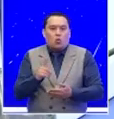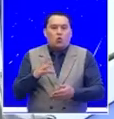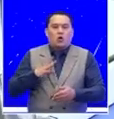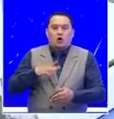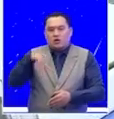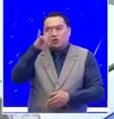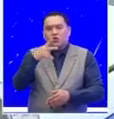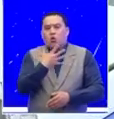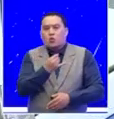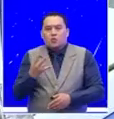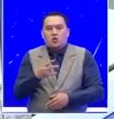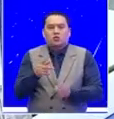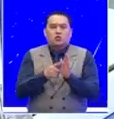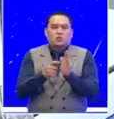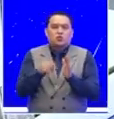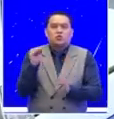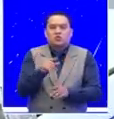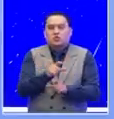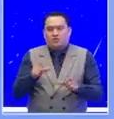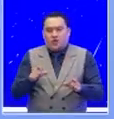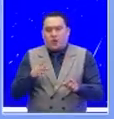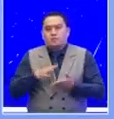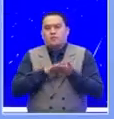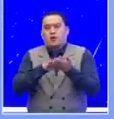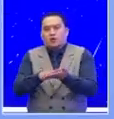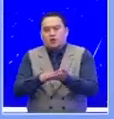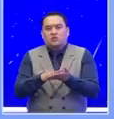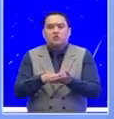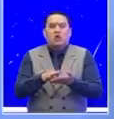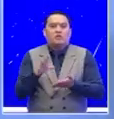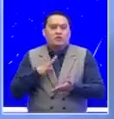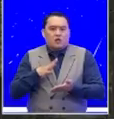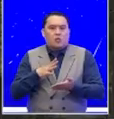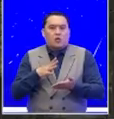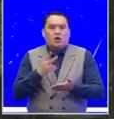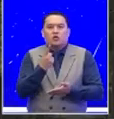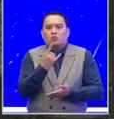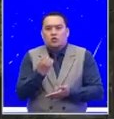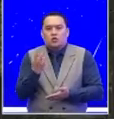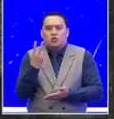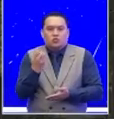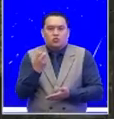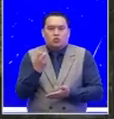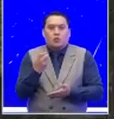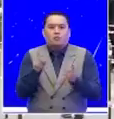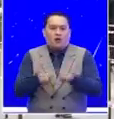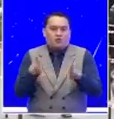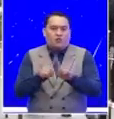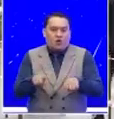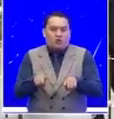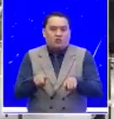отметил, что из 3 миллионов 700 тысяч человек, подавших заявление, более 1 200 000 дублирующих, то